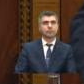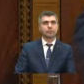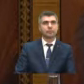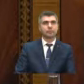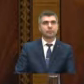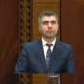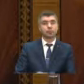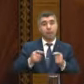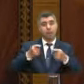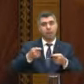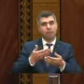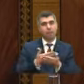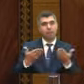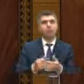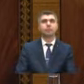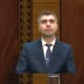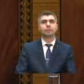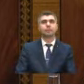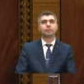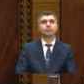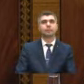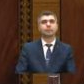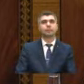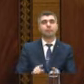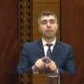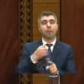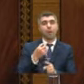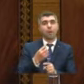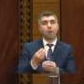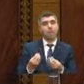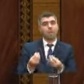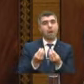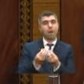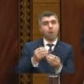تفضل. تحية واحترام للجميع. احنا كنا في المعارضة وباقي في المعارضة.